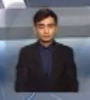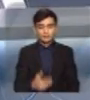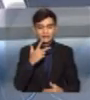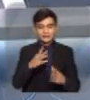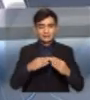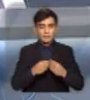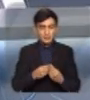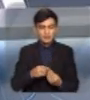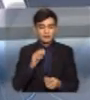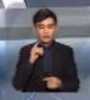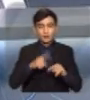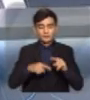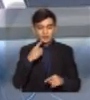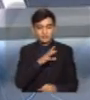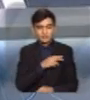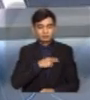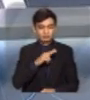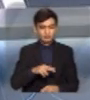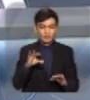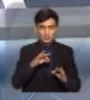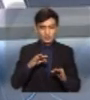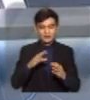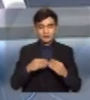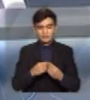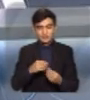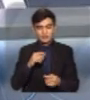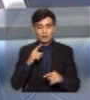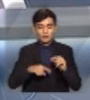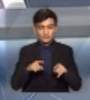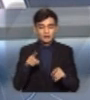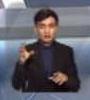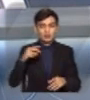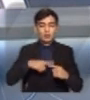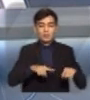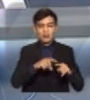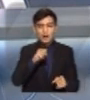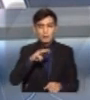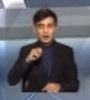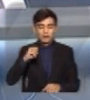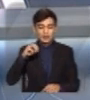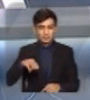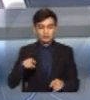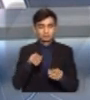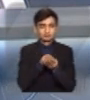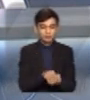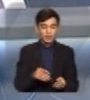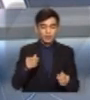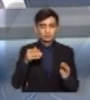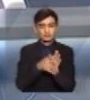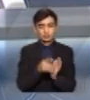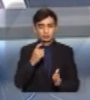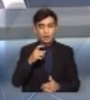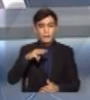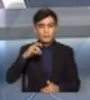Трем семьям, родные которых погибли в авиакатастрофе под Алматы, страховая компания «Аманат» возместила расходы на погребение в размере 100